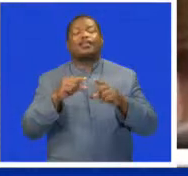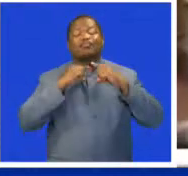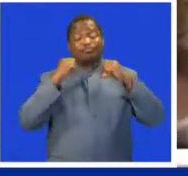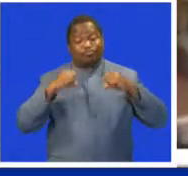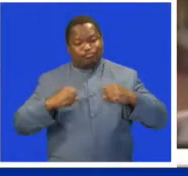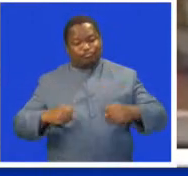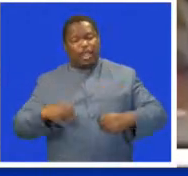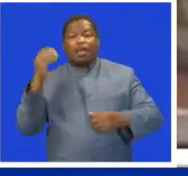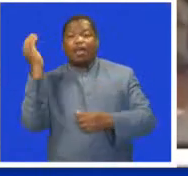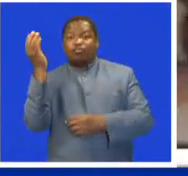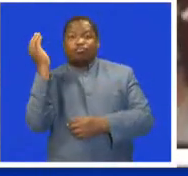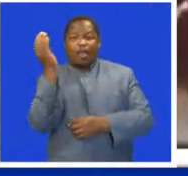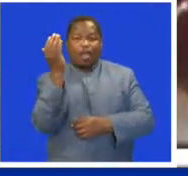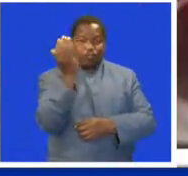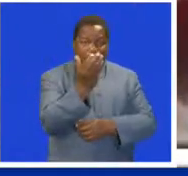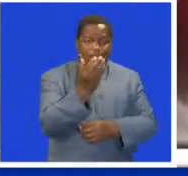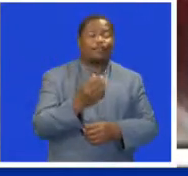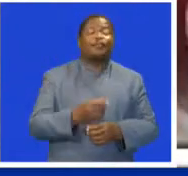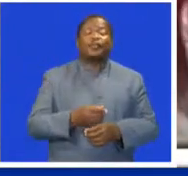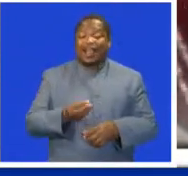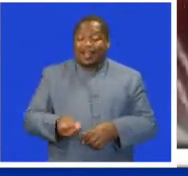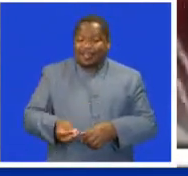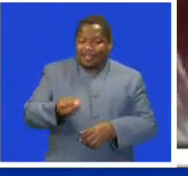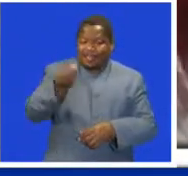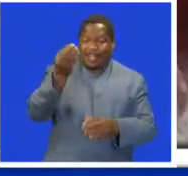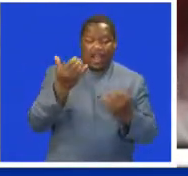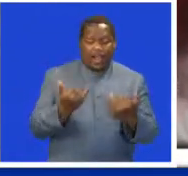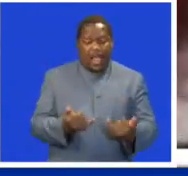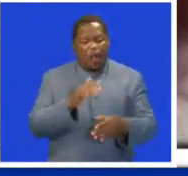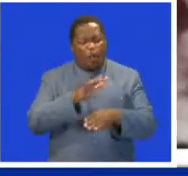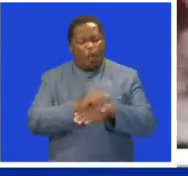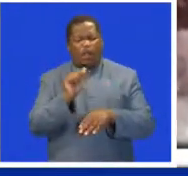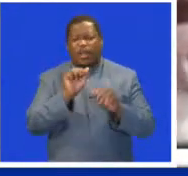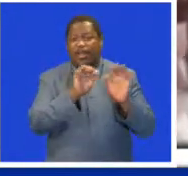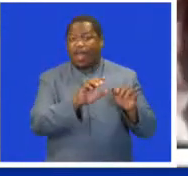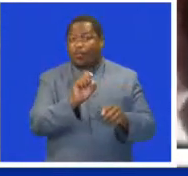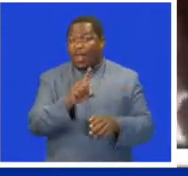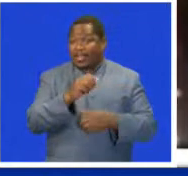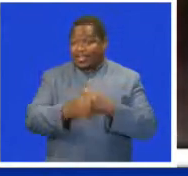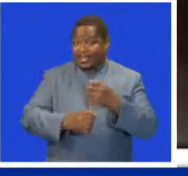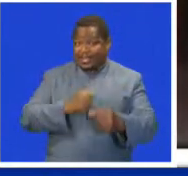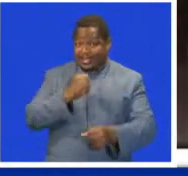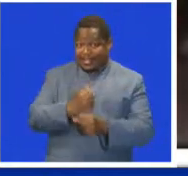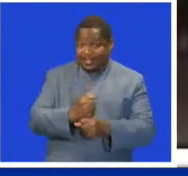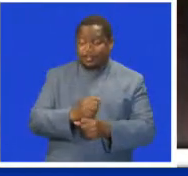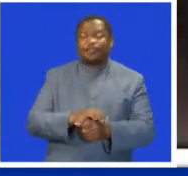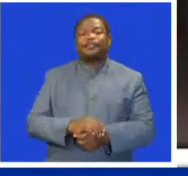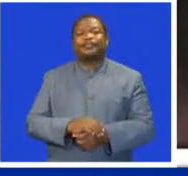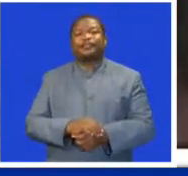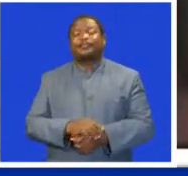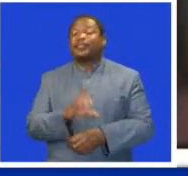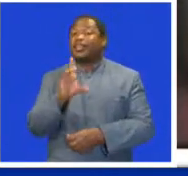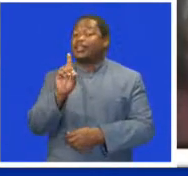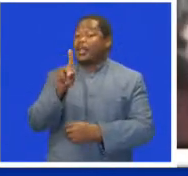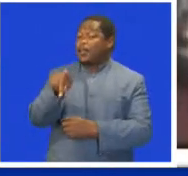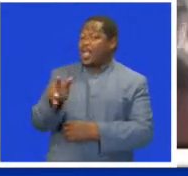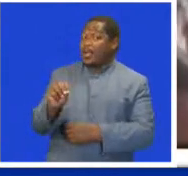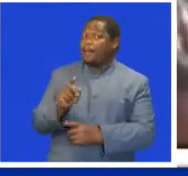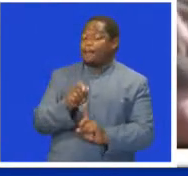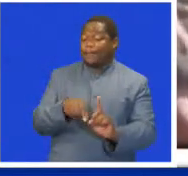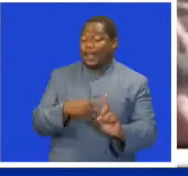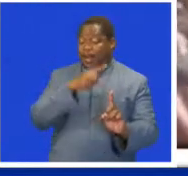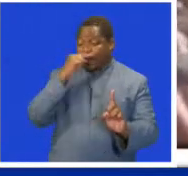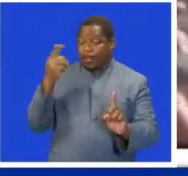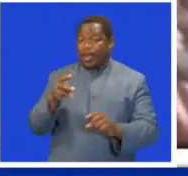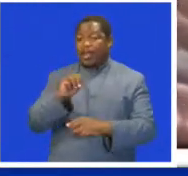amgcine aze abe neminyaka lengaka kanti ke iliphini landu nankulu impunga Themba Masuku litayithula inkulumo yalo la